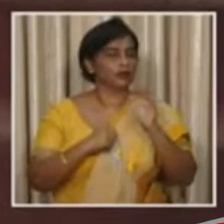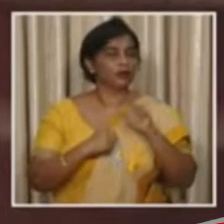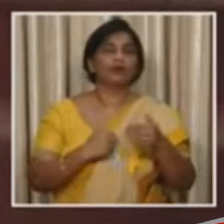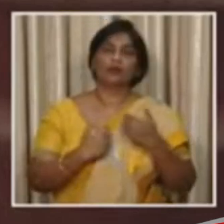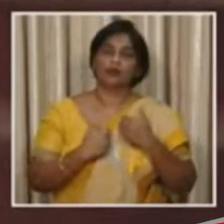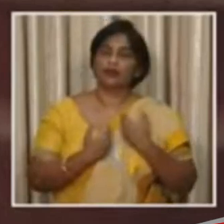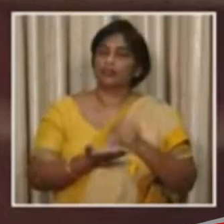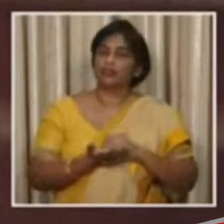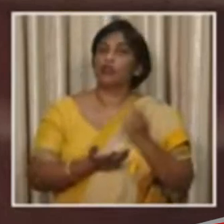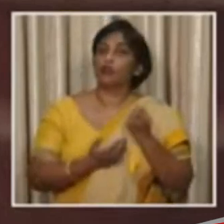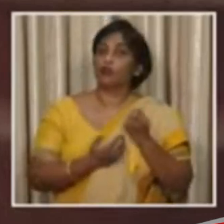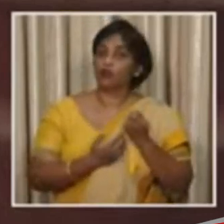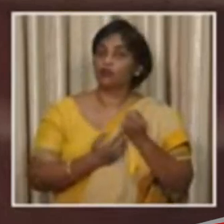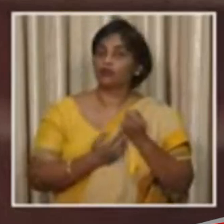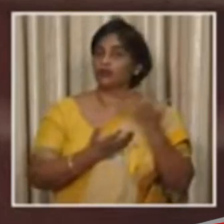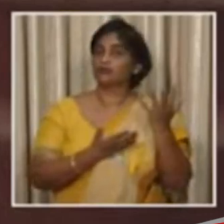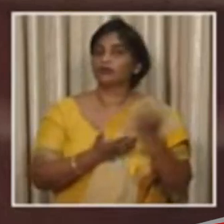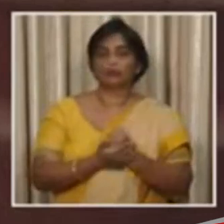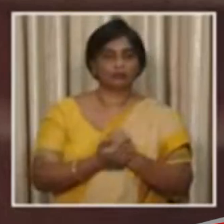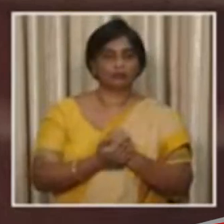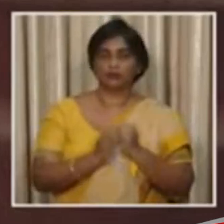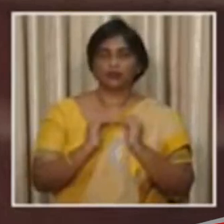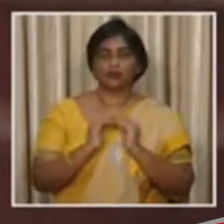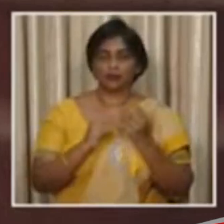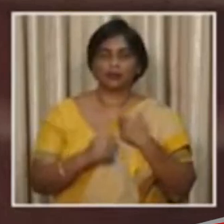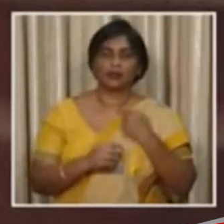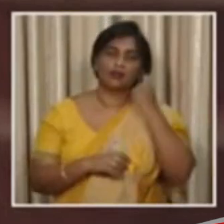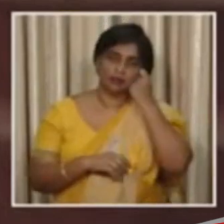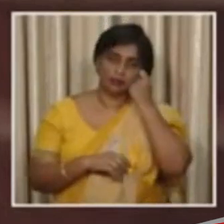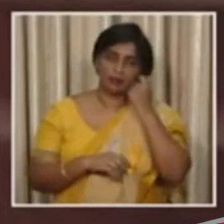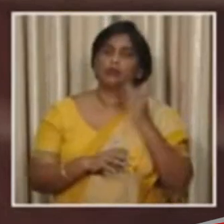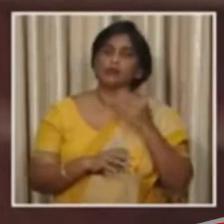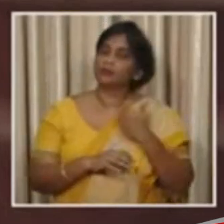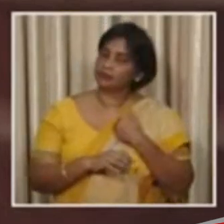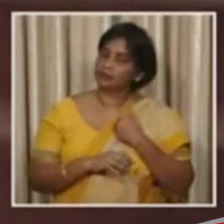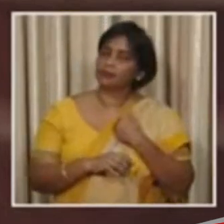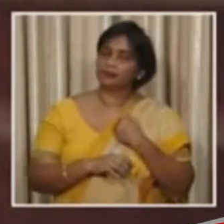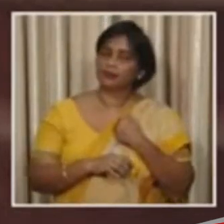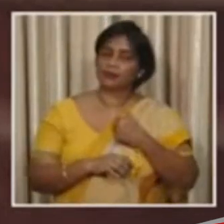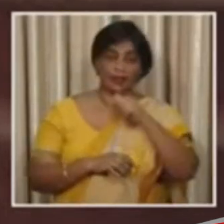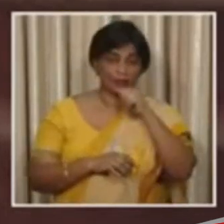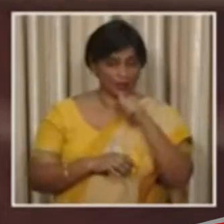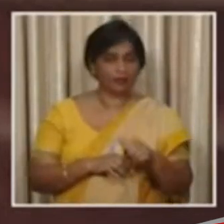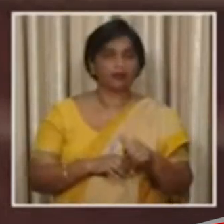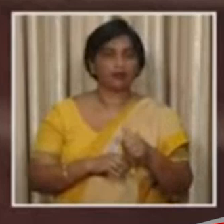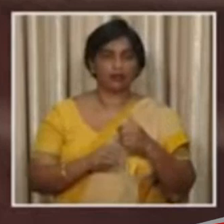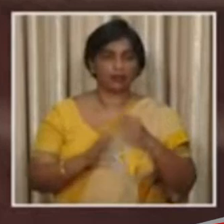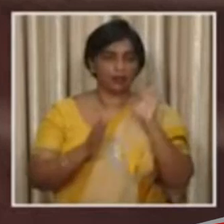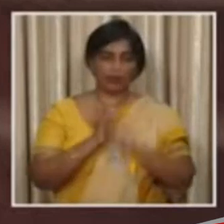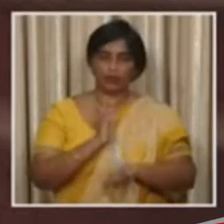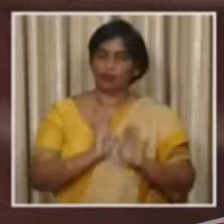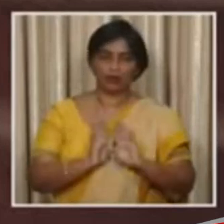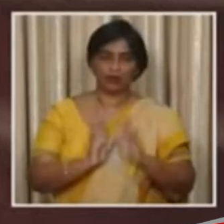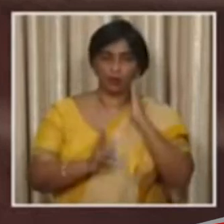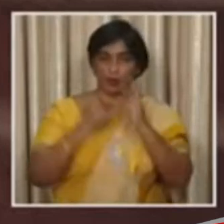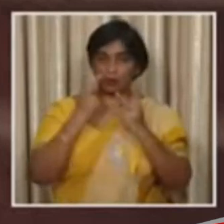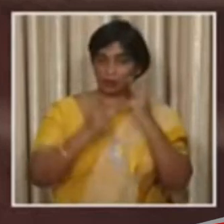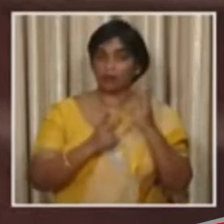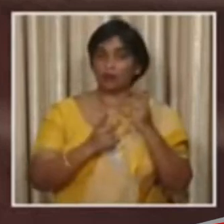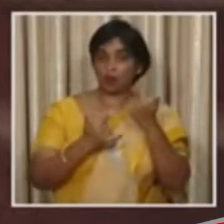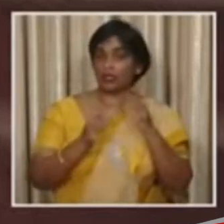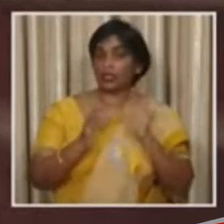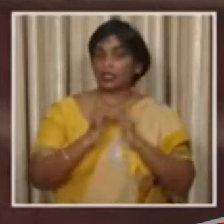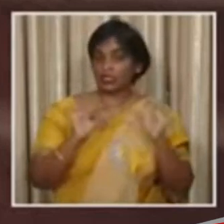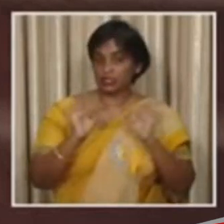තවත් මුදලක් ඔවුන්ගෙන් අය කිරීම සුදුසු නෑ කියන එකයි මගේ අදහස. හැබැයි මම ඇත්තසෙම මම බැහැර කරන්නේ සම්පූර්ණ වශයෙන් සංචාරකයකට හොඳ ඉන්ෂුරන්ස්